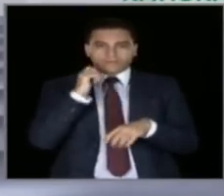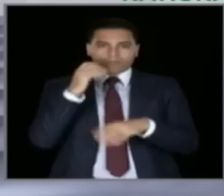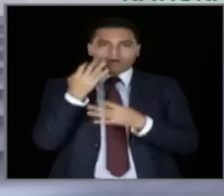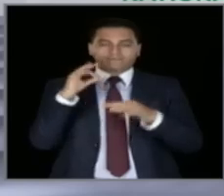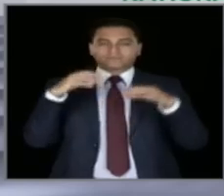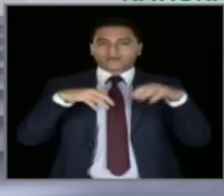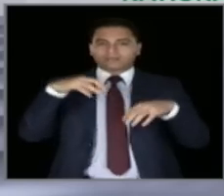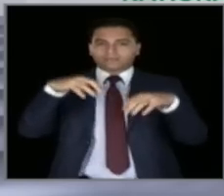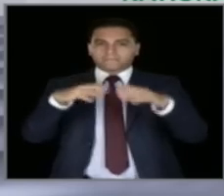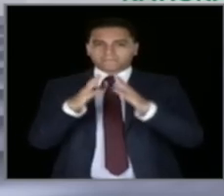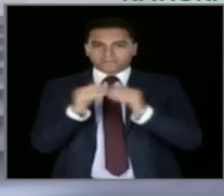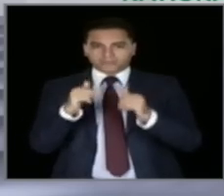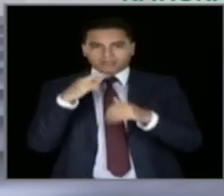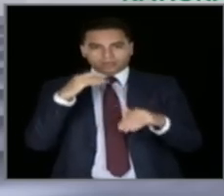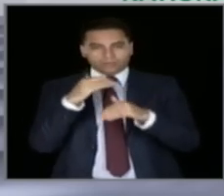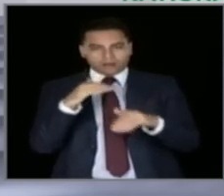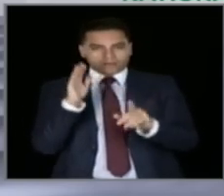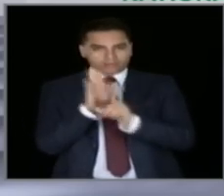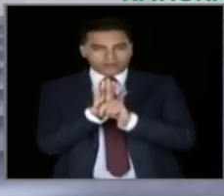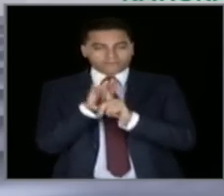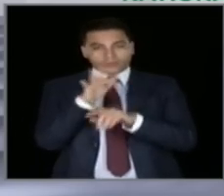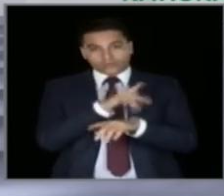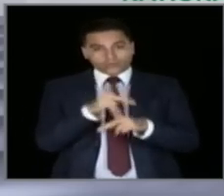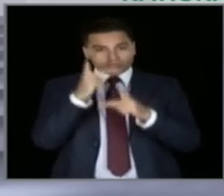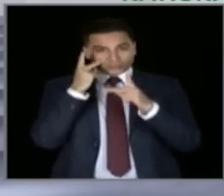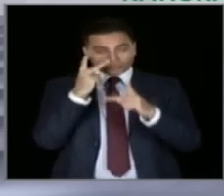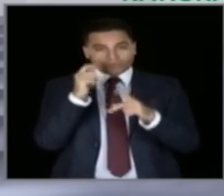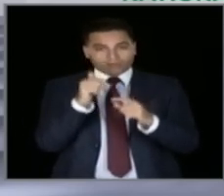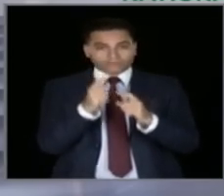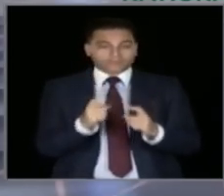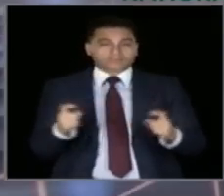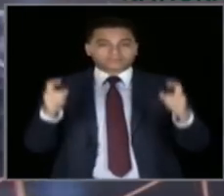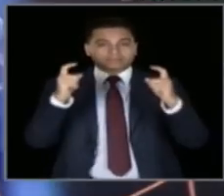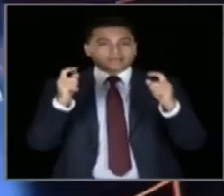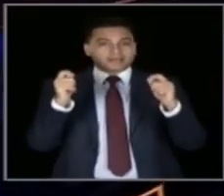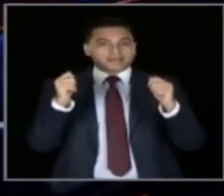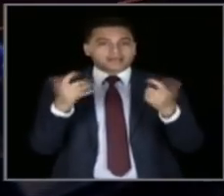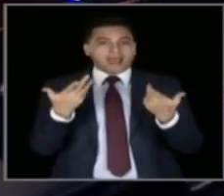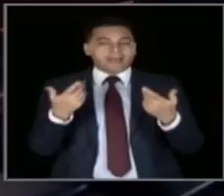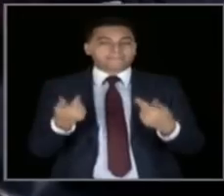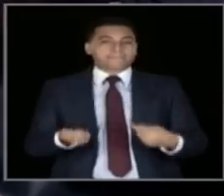مصر. تعالوا نشوف أصحابنا العباقرة النهاردة هيوصلوا المبلغ لكام.